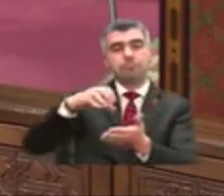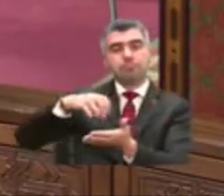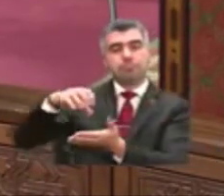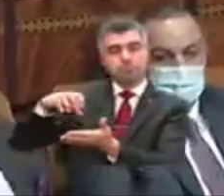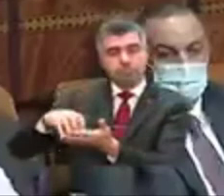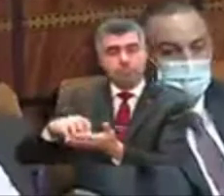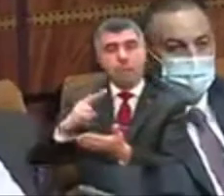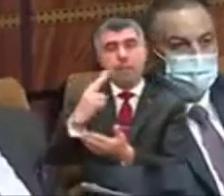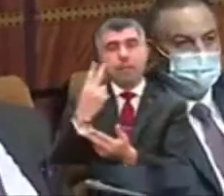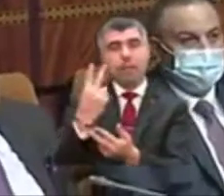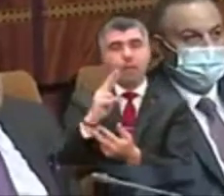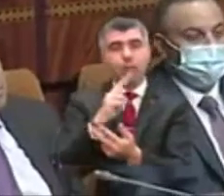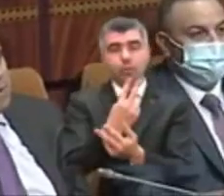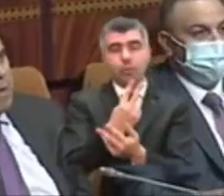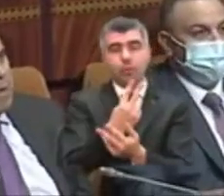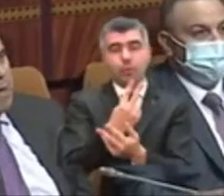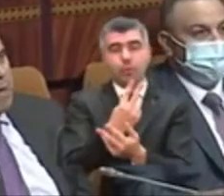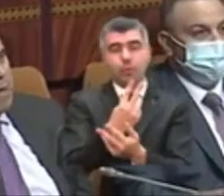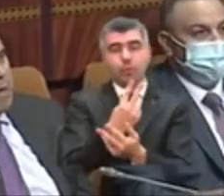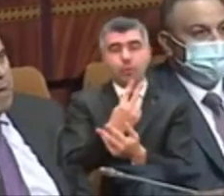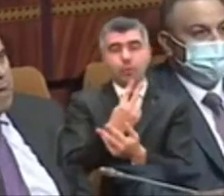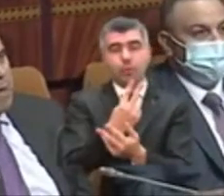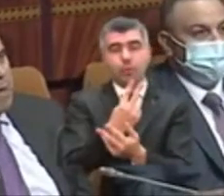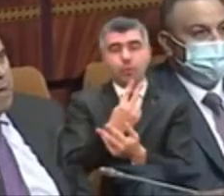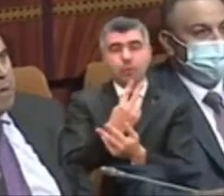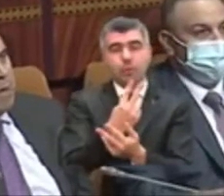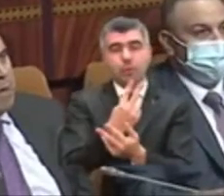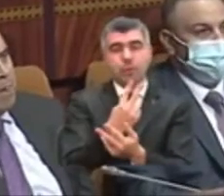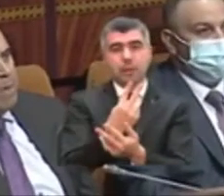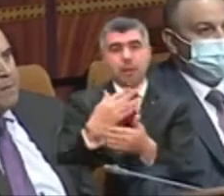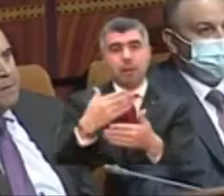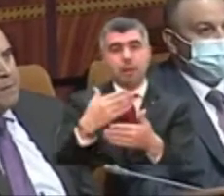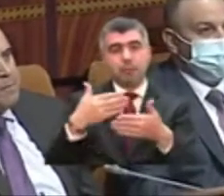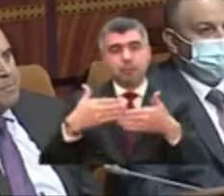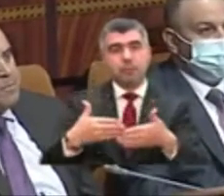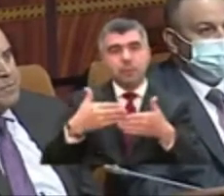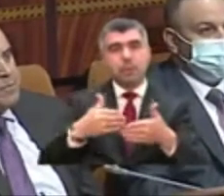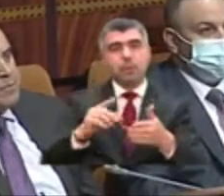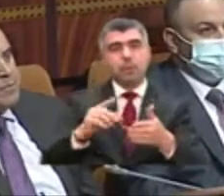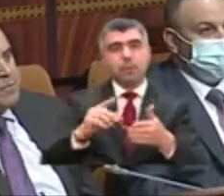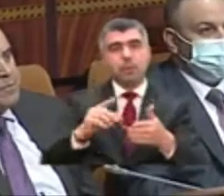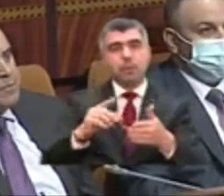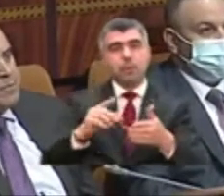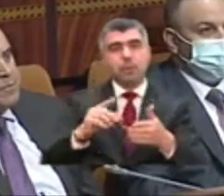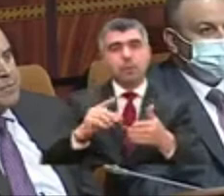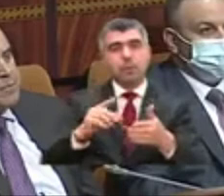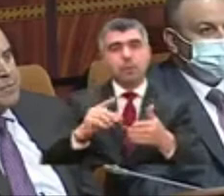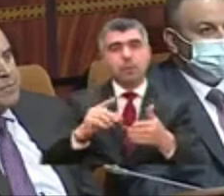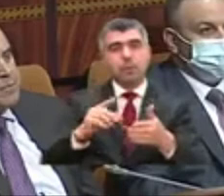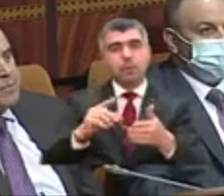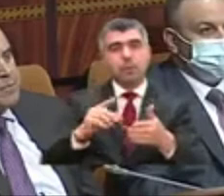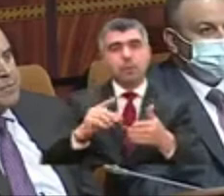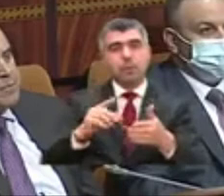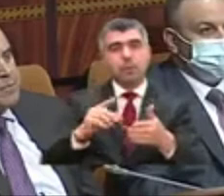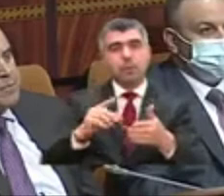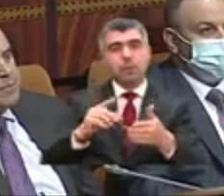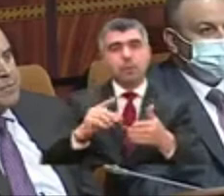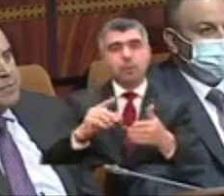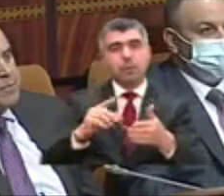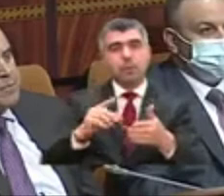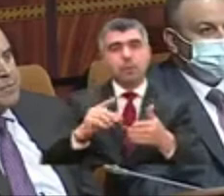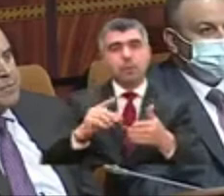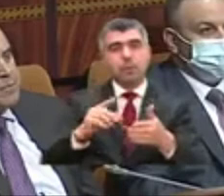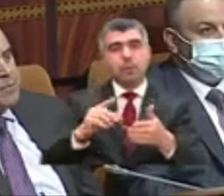22 ميناء للصيد البحري، 14 ميناء للصيد البحري، 14 ميناء تجاري متعدد المهام، 7 موانئ